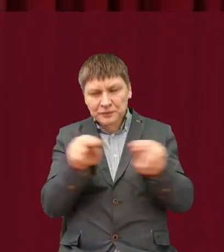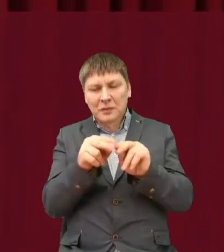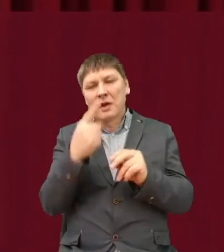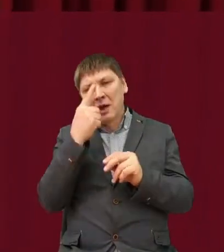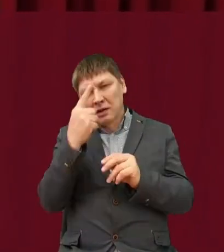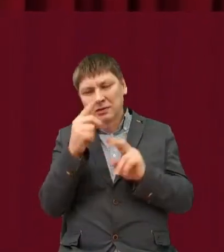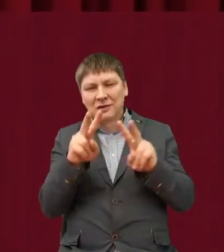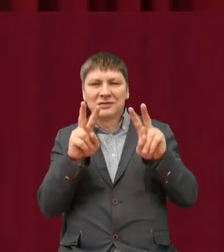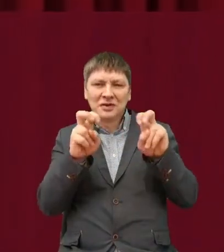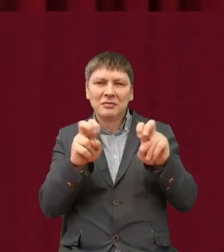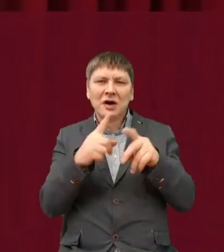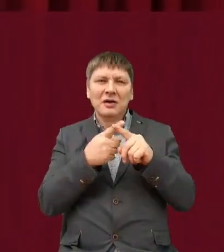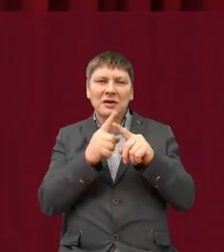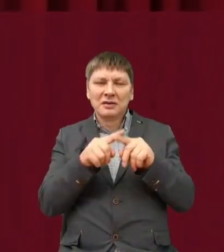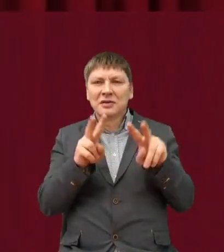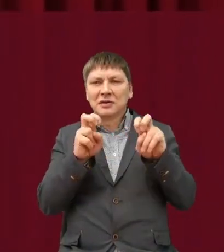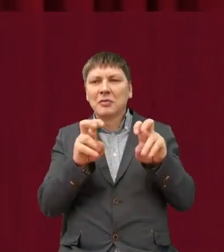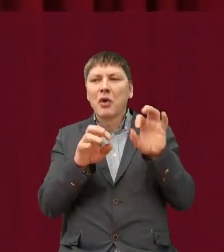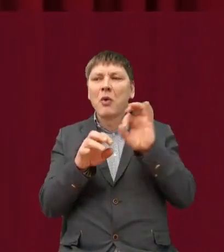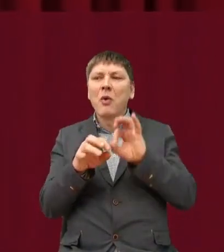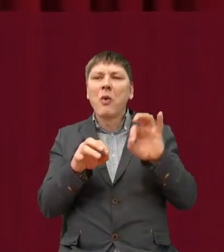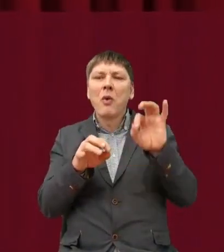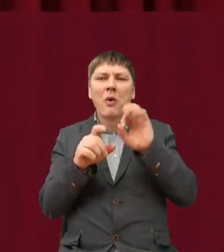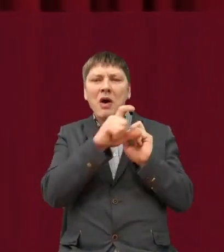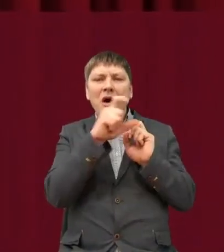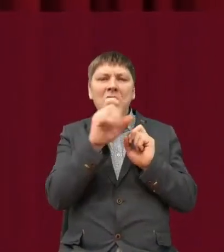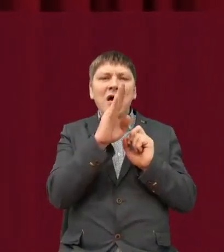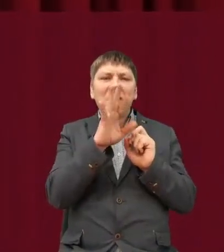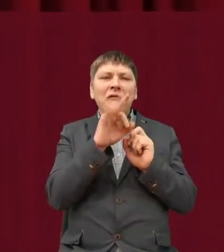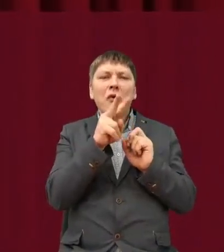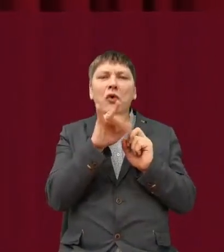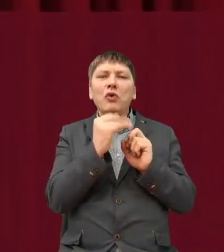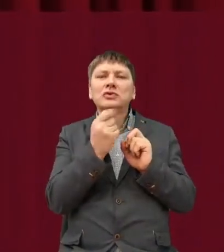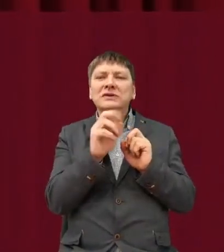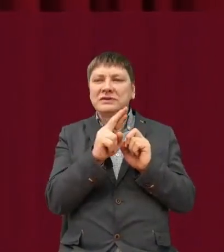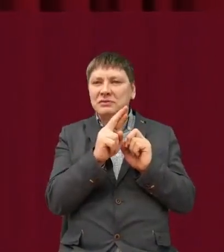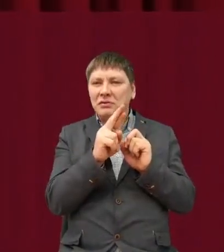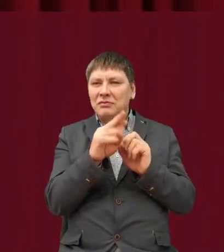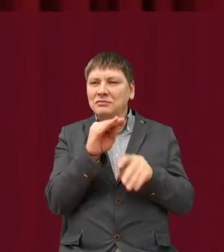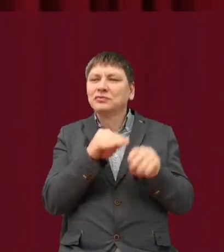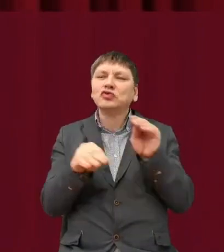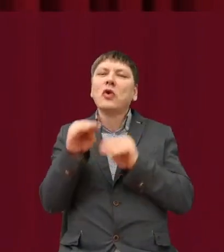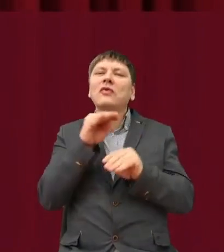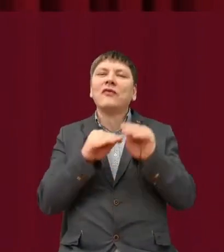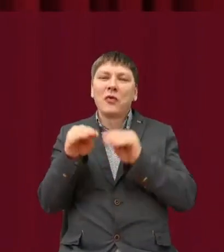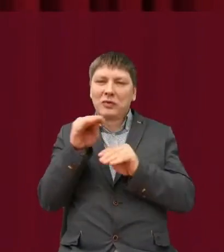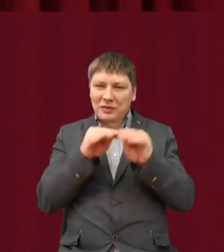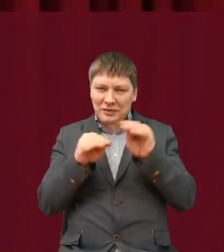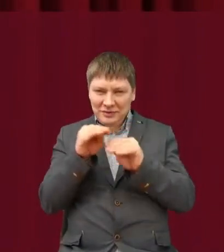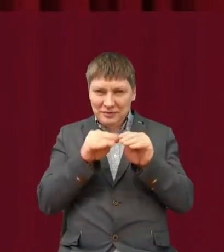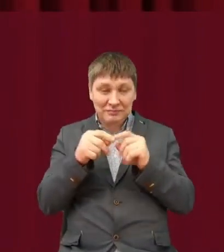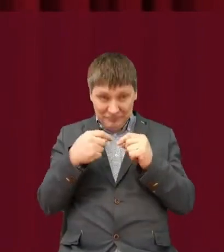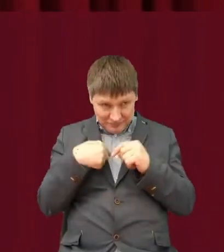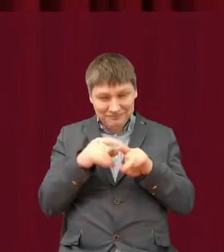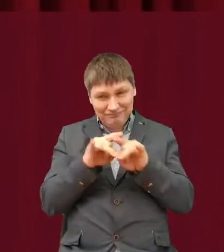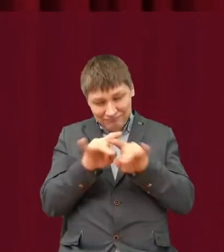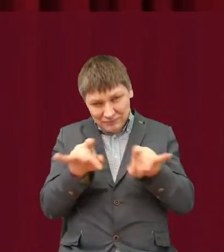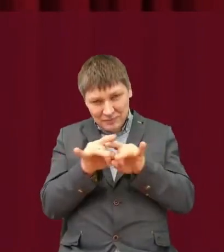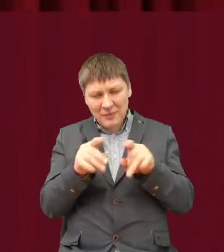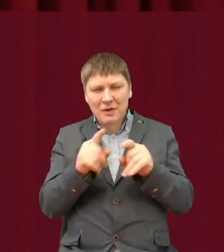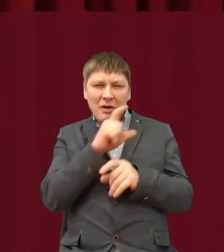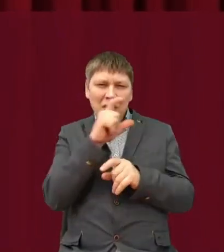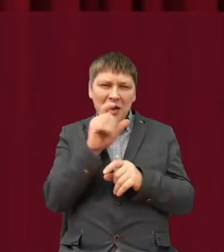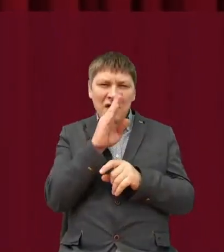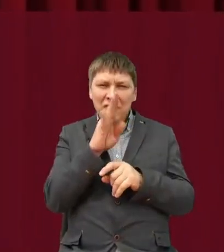которыми Я делюсь это тема а эволюции и сотворении и мы касаемся вопросы эволюции